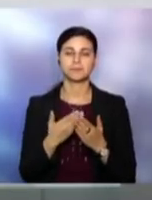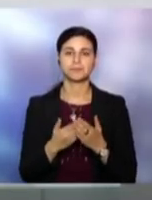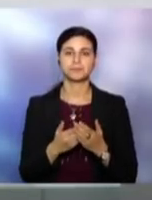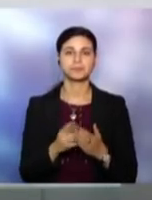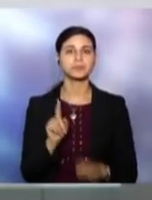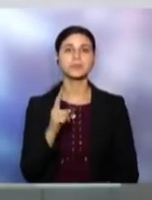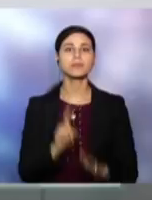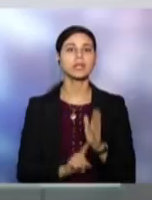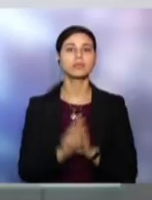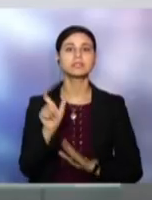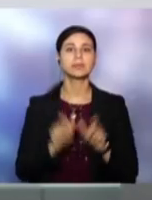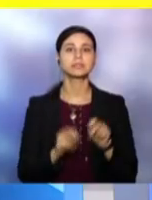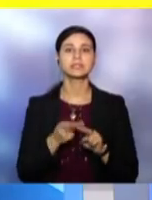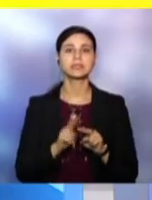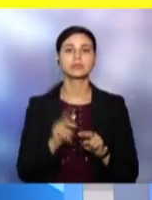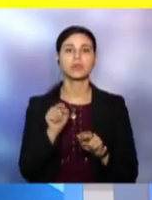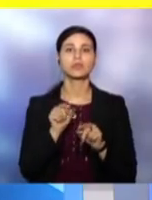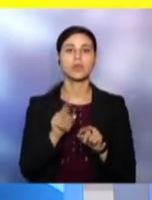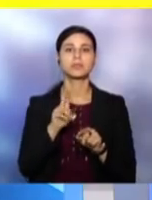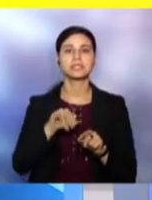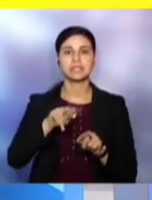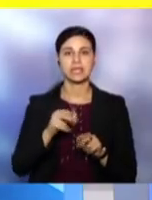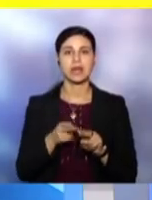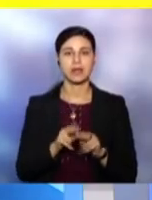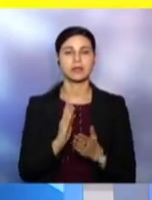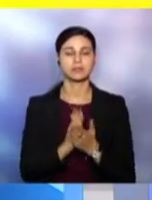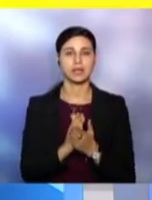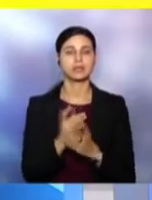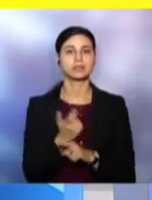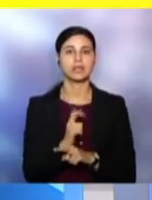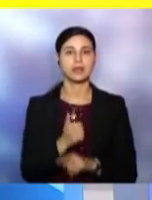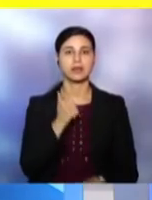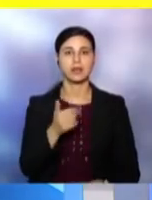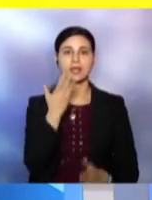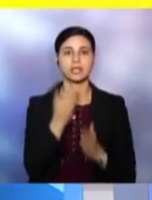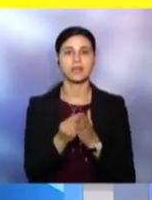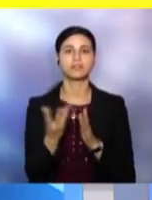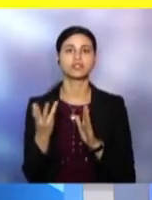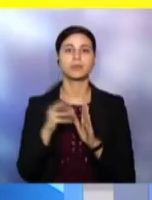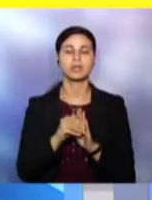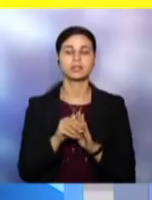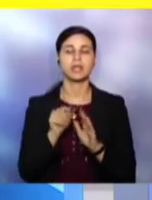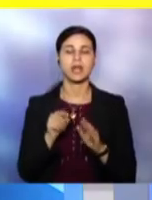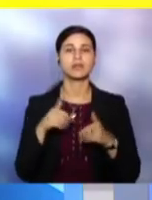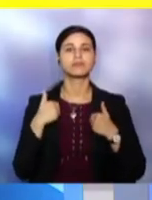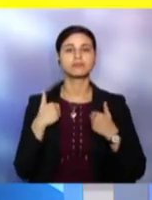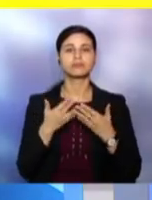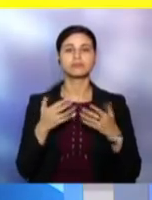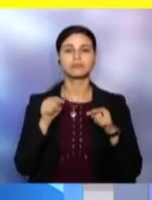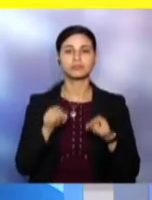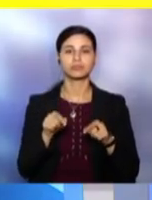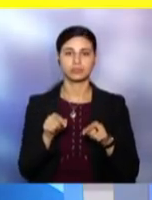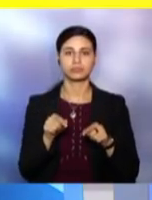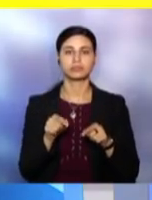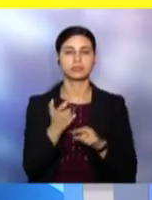და რატომ ვიწყებ რძით, იმიტომ რომ ეტალონური ცილა, ანუ იდეალურია თავისი შემადგენლობით, ამინომჟავების შემადგენლობით, ამიტომ